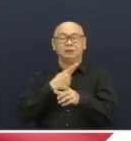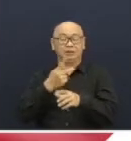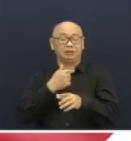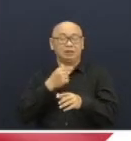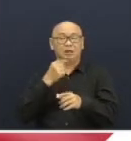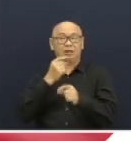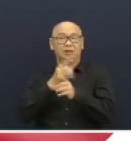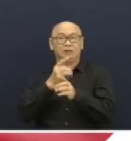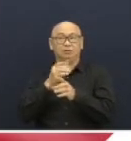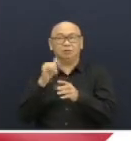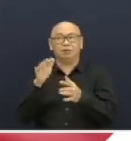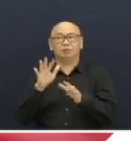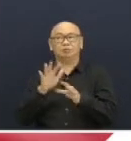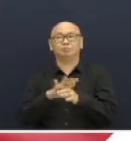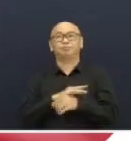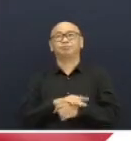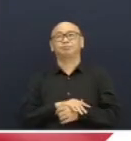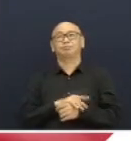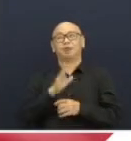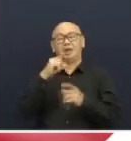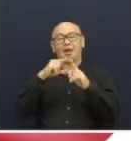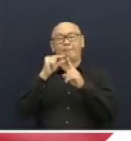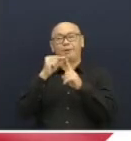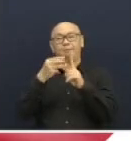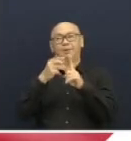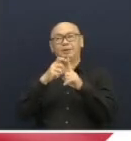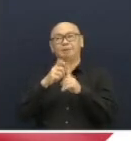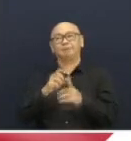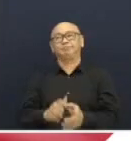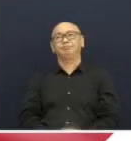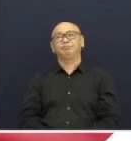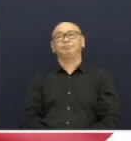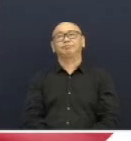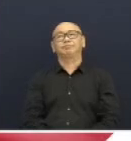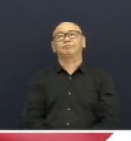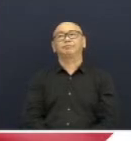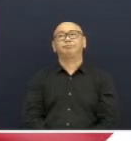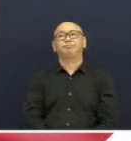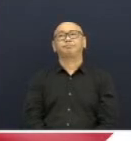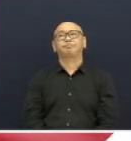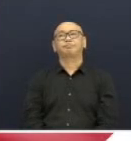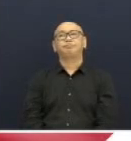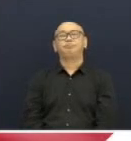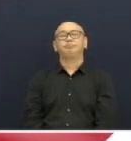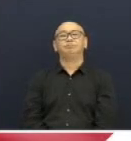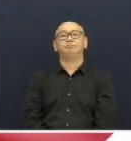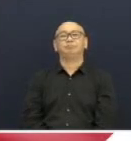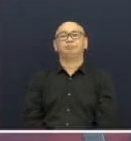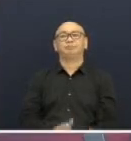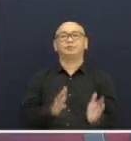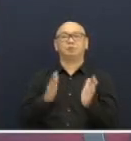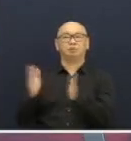sudah cukup, bisa pakai APBD. Terima kasih. Waktu masih tersisa, mau digunakan atau cukup? Cukup. Baik,